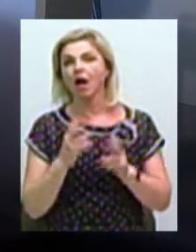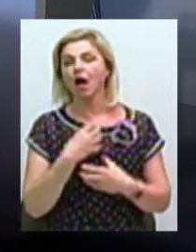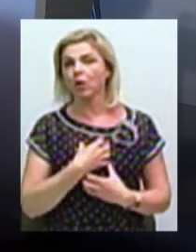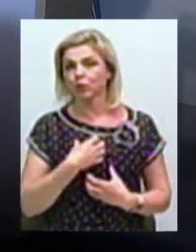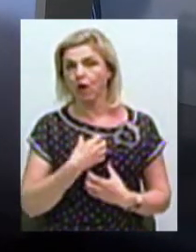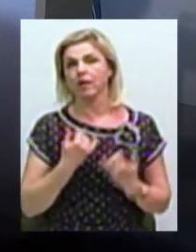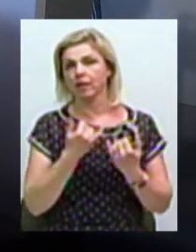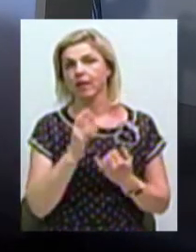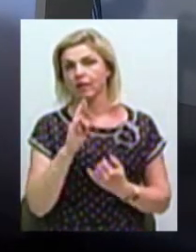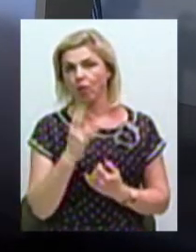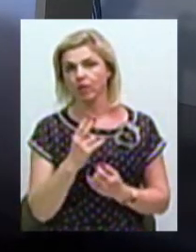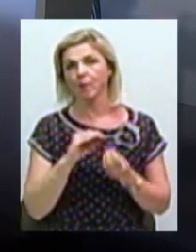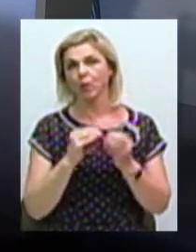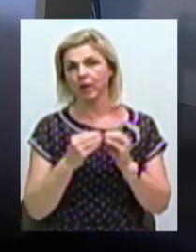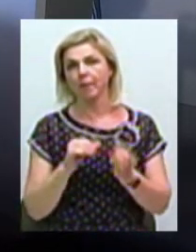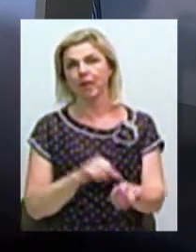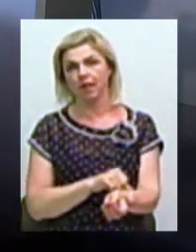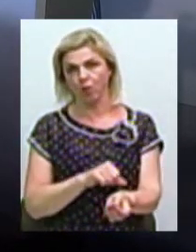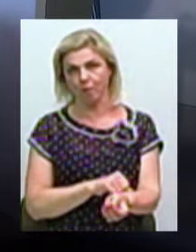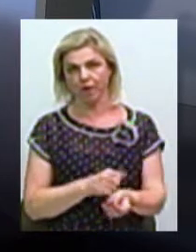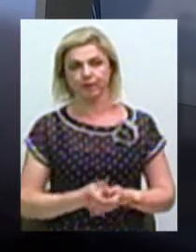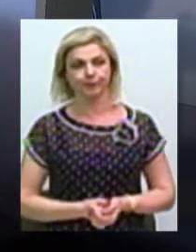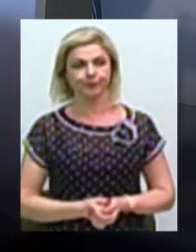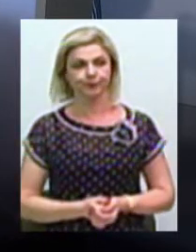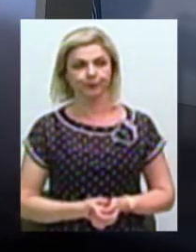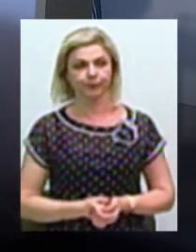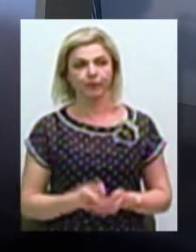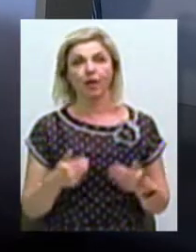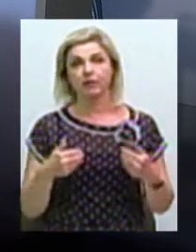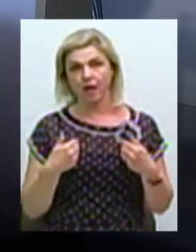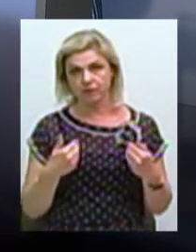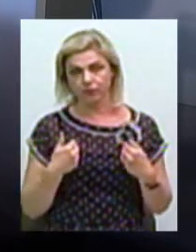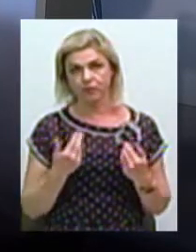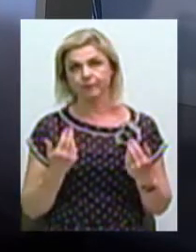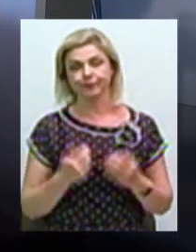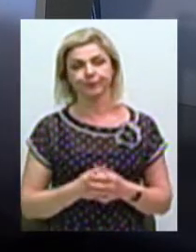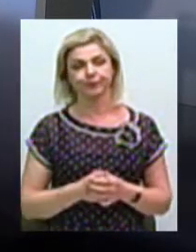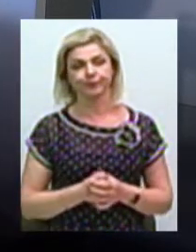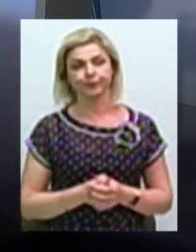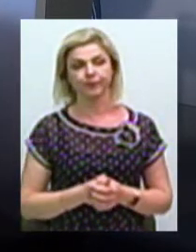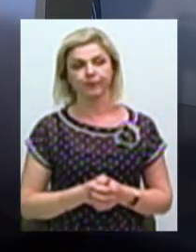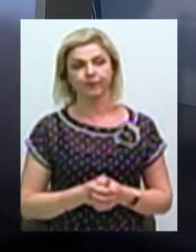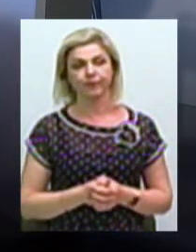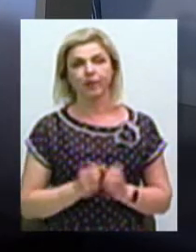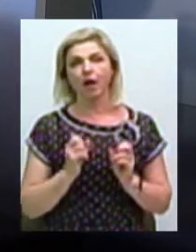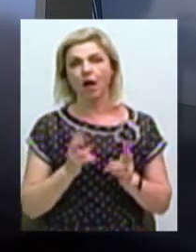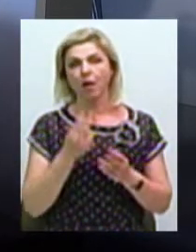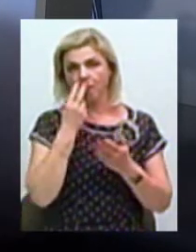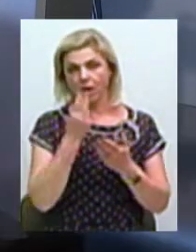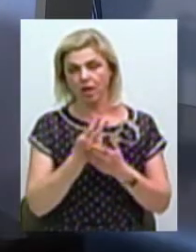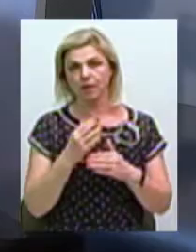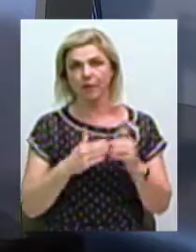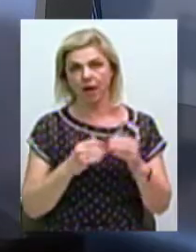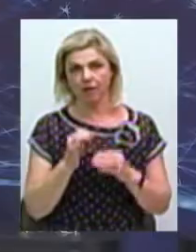проблема наркоманії? Віктор, будь ласка, ваше перше слово. Здравствуйте ще раз. Ви знаєте, як показує практика,